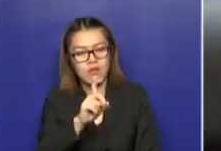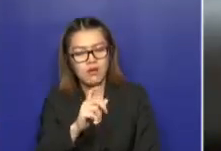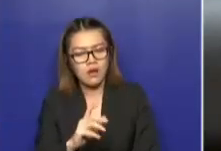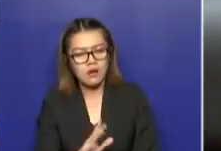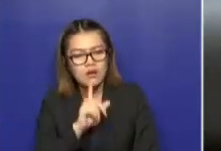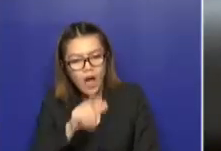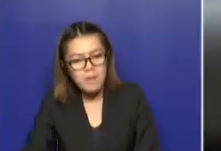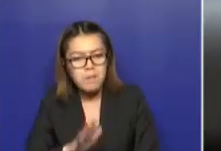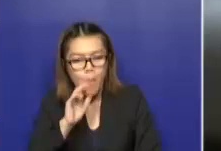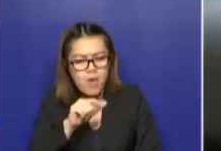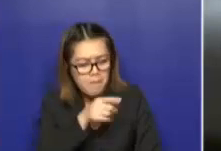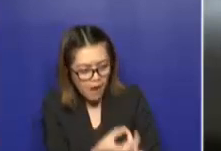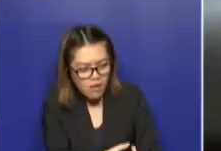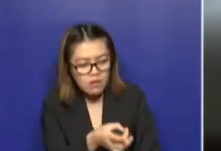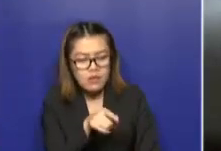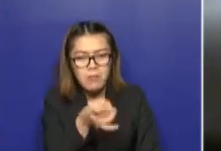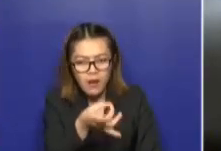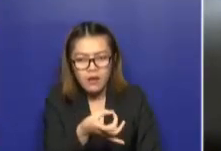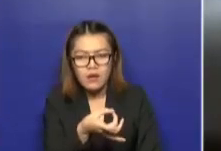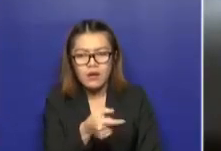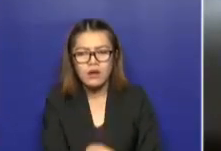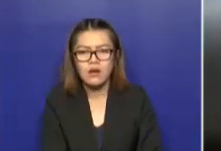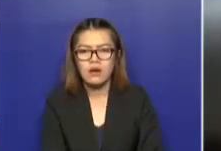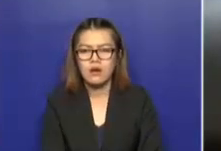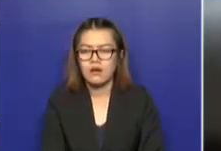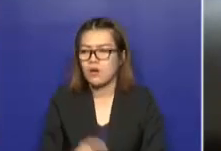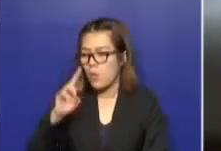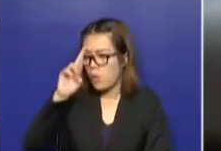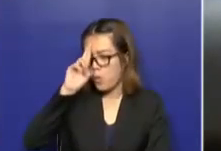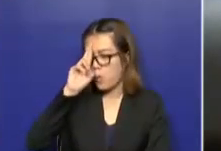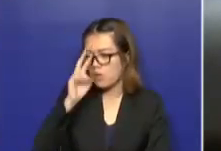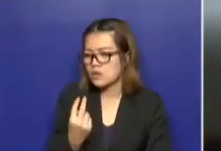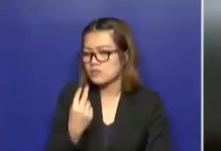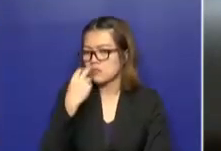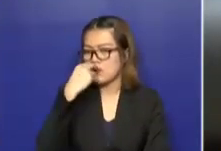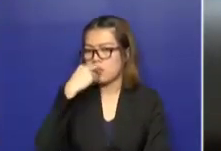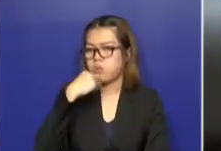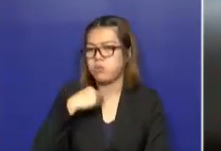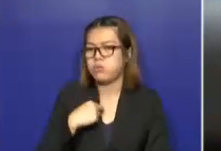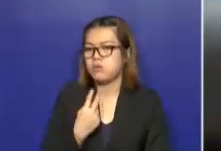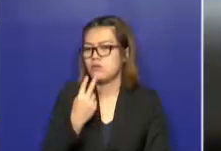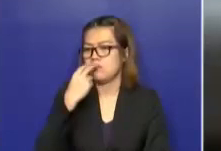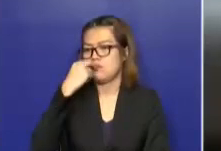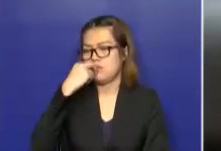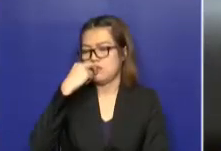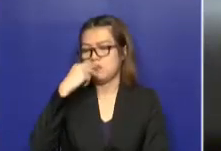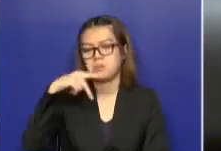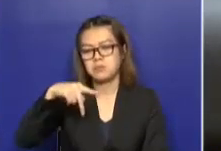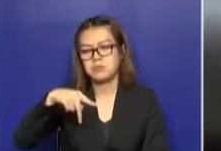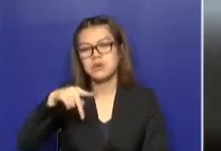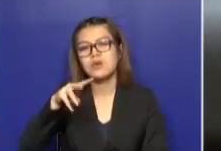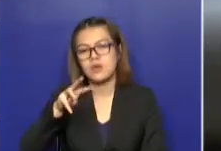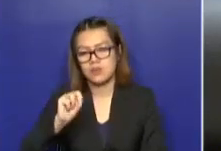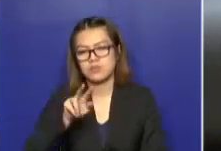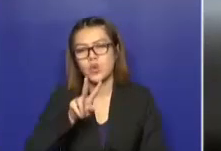ขาว่าเกิดอะไรขึ้นก็ทราบว่าน้องมีเป็นโรคทางเดินหายใจนะครับก็ฝุ่น PM 2.5 นี้จ